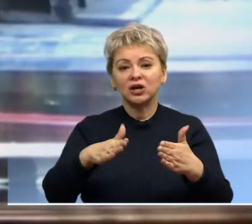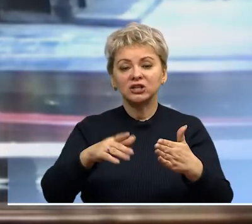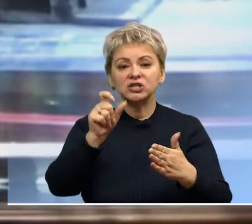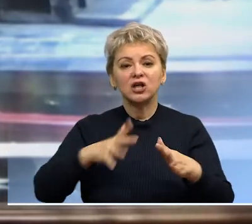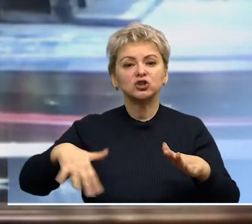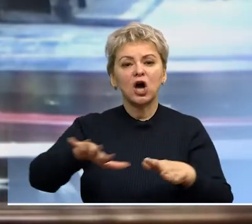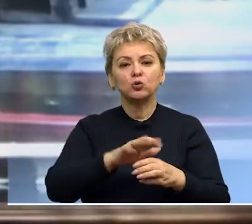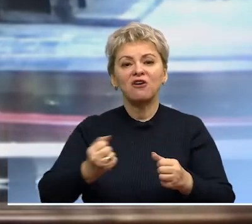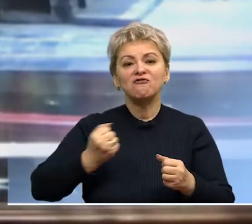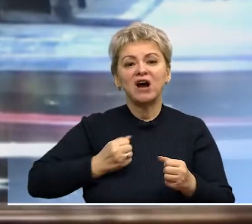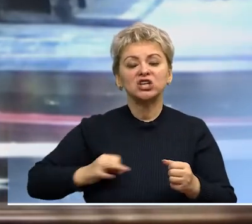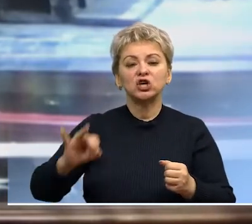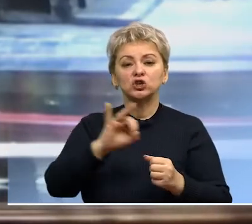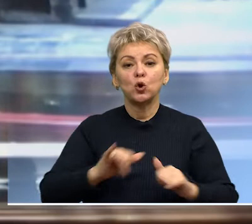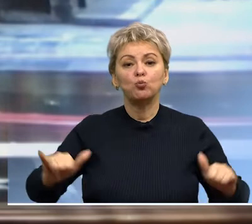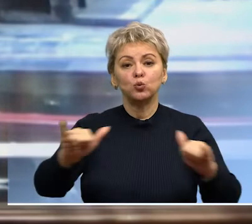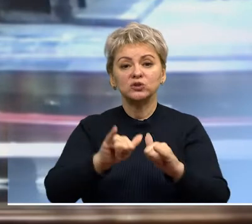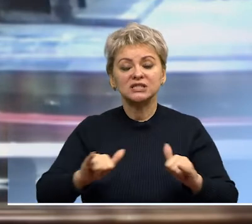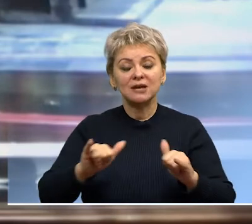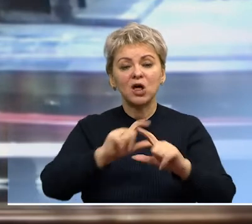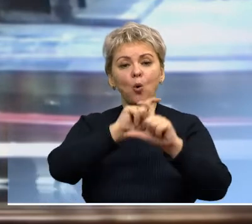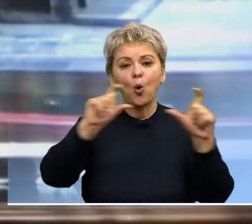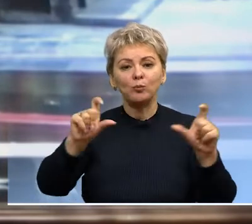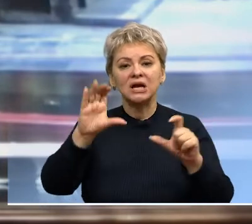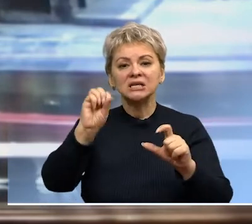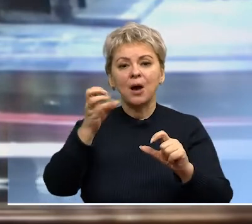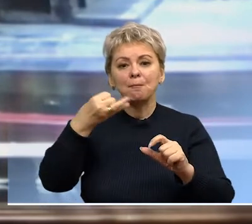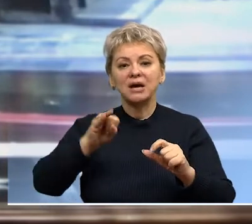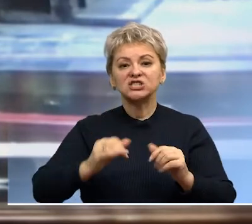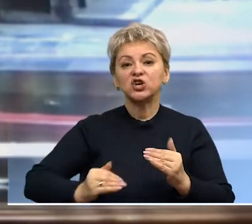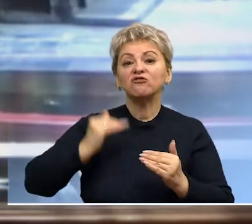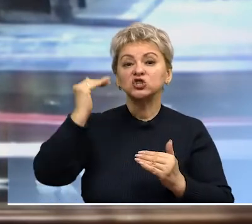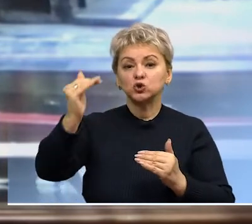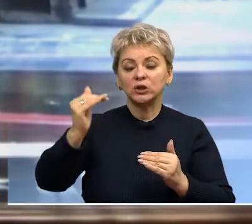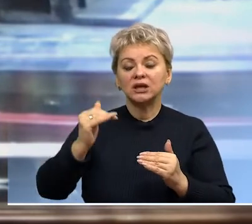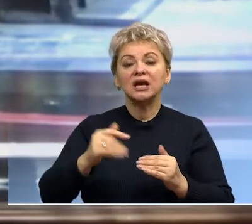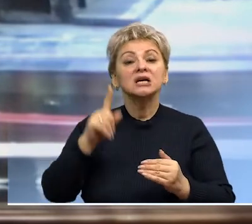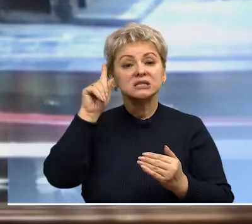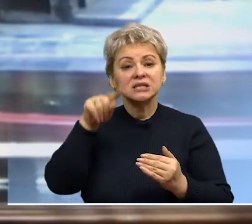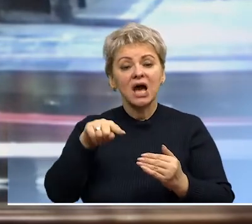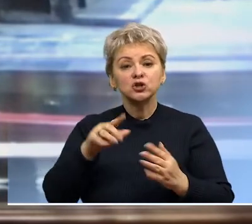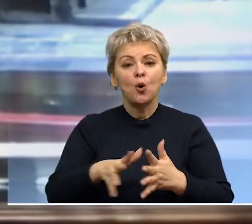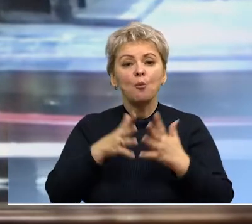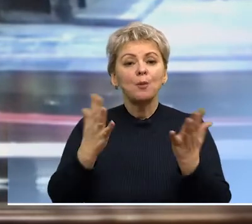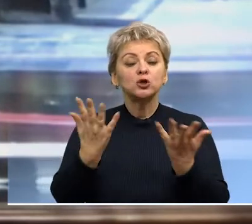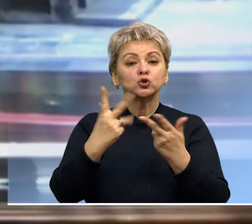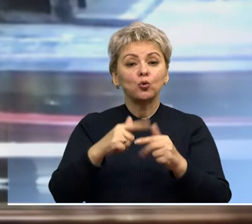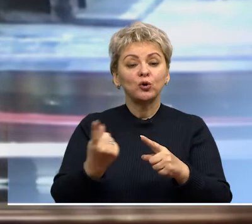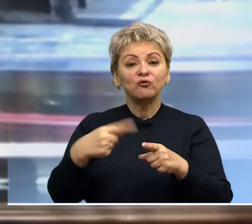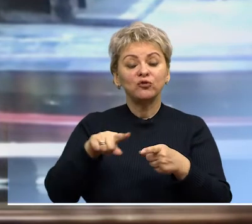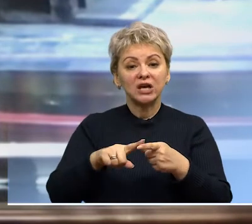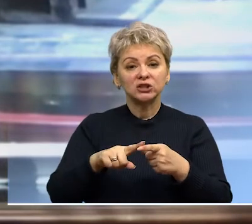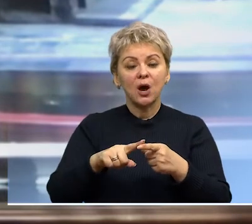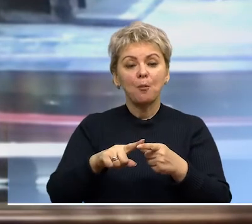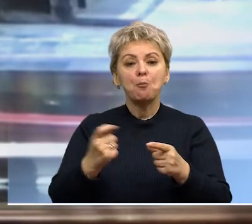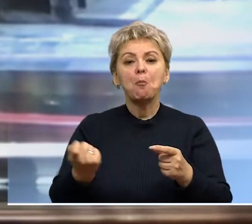открытие Народного военно-исторического музейного комплекса «Самбекские высоты». Вы знаете, по большому счету, в